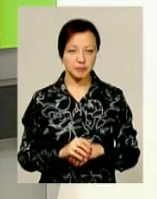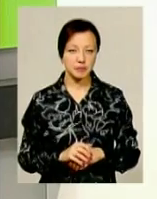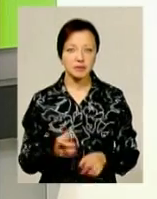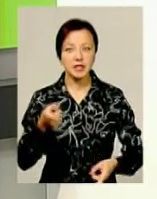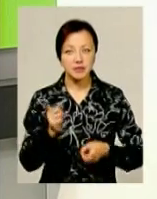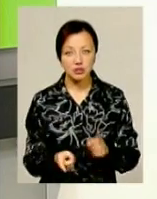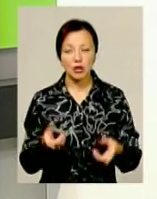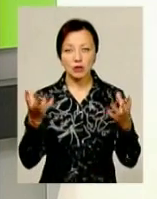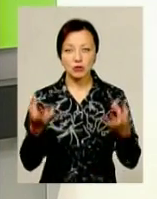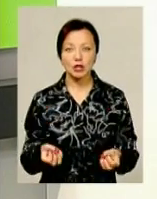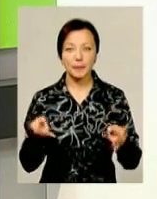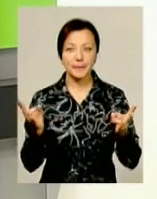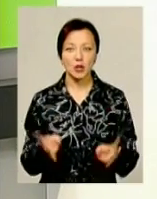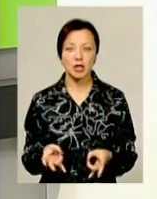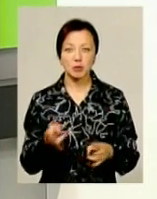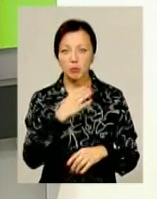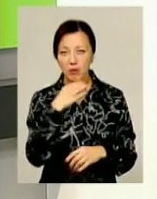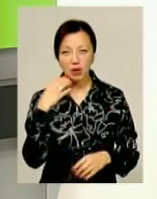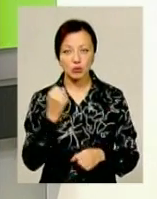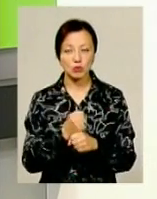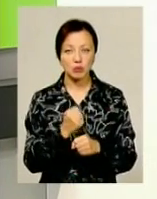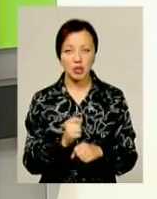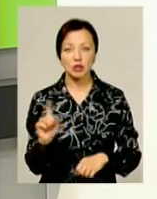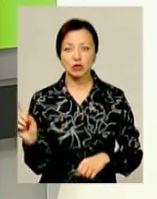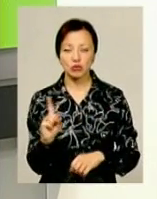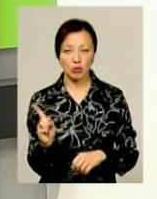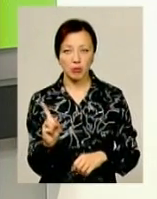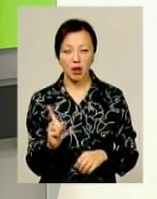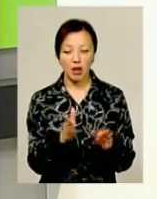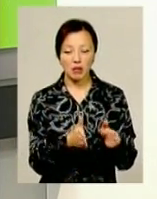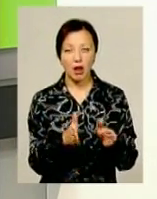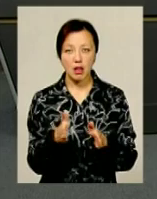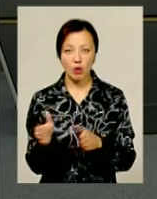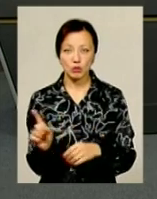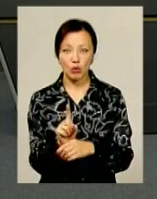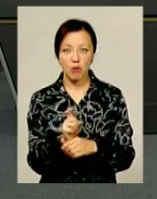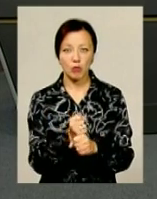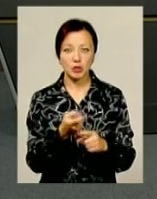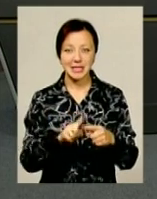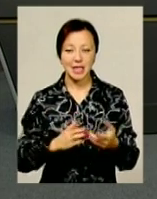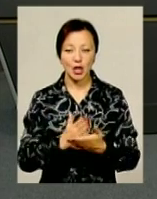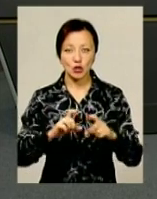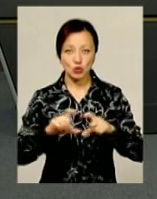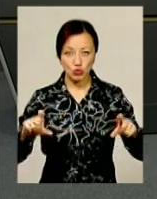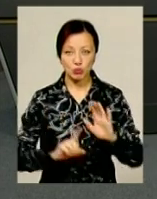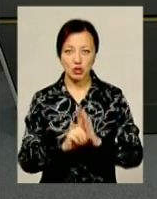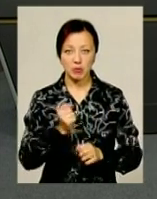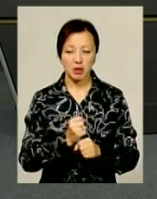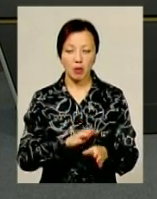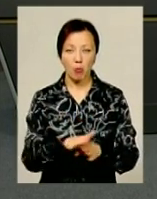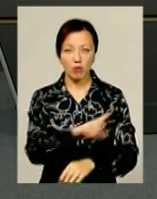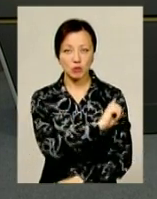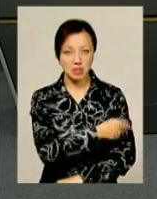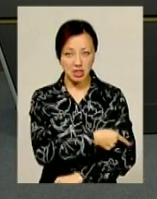ще потрібно багато зробити для того, щоб налагодити нормальну роботу цієї служби, щоб вона запрацювала на повну